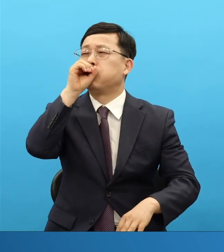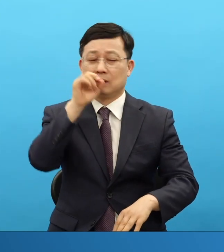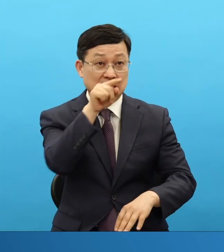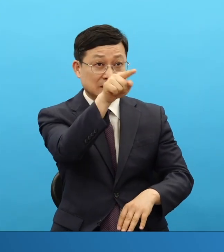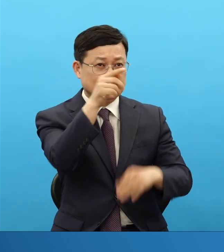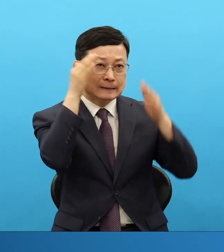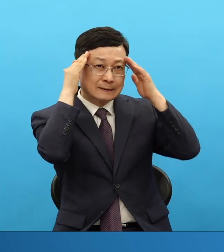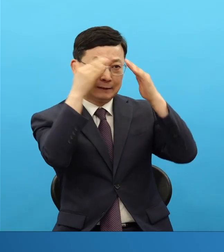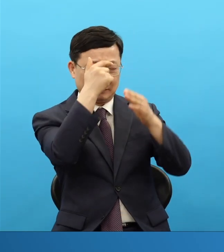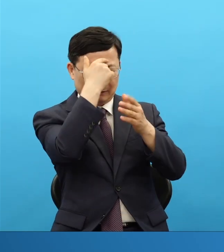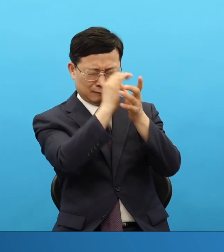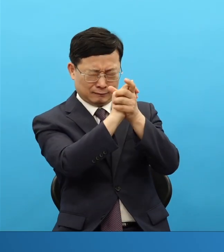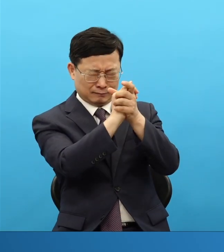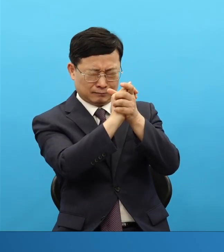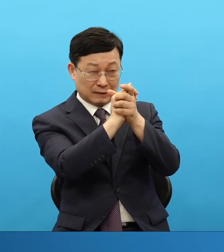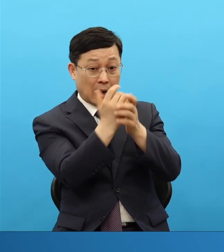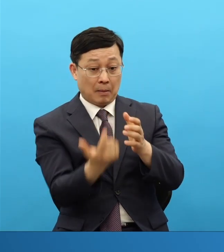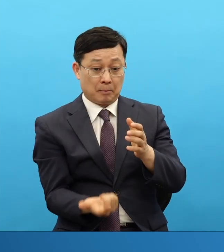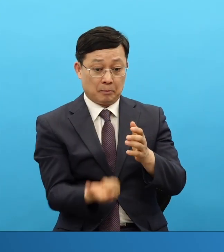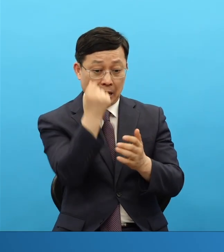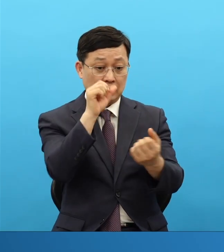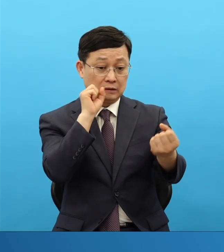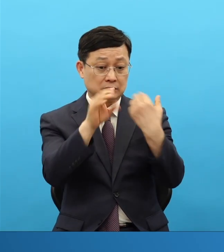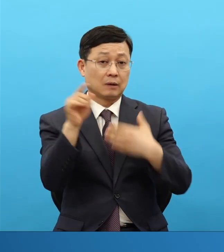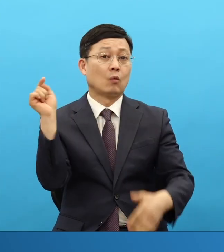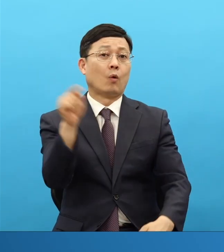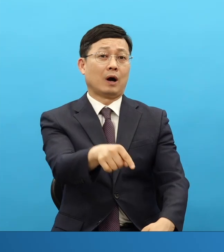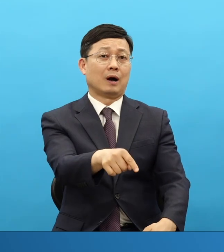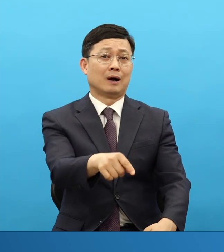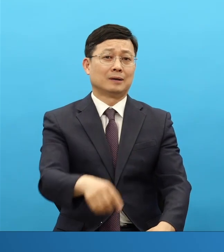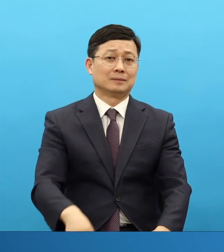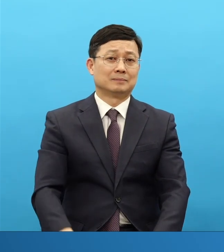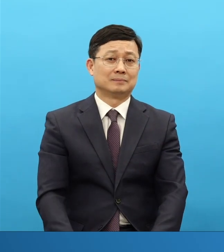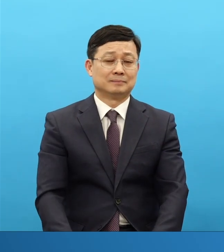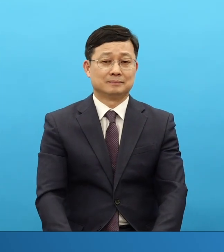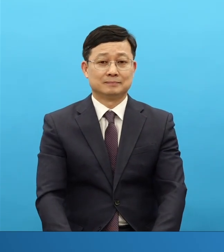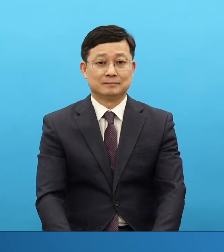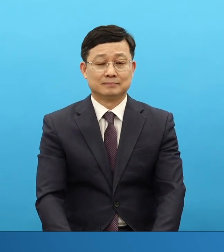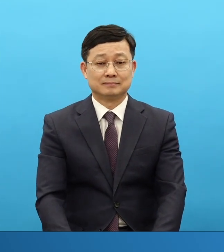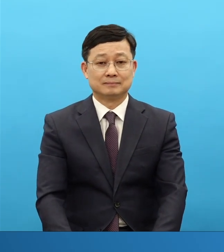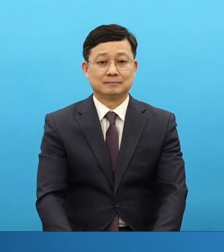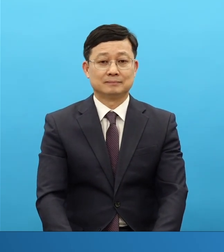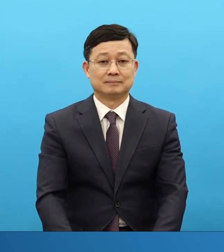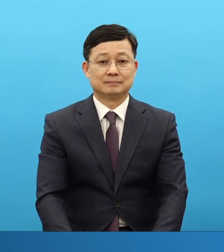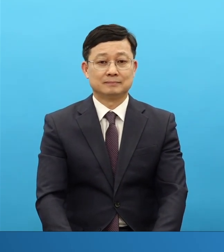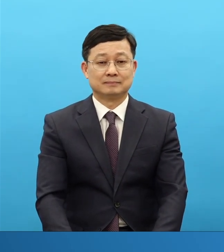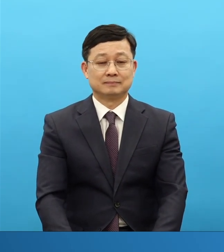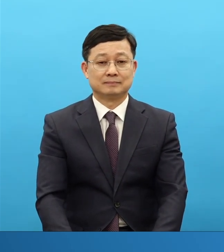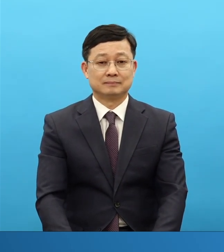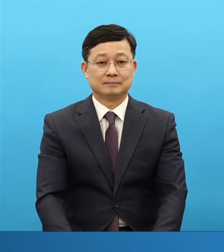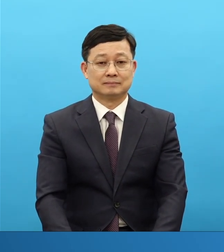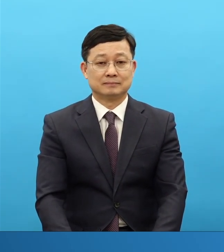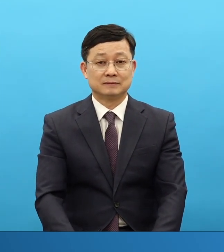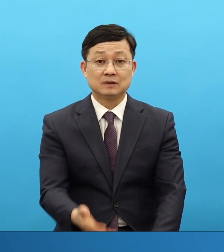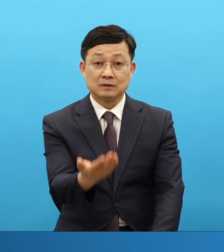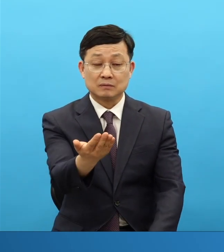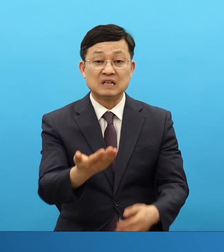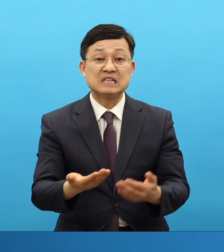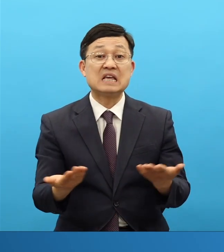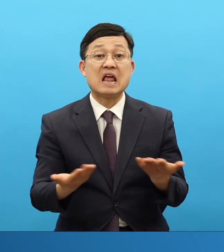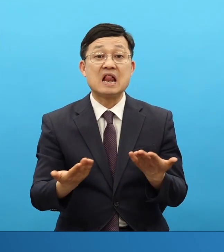And the more that other people are not doing this, the quicker it will come to you. 특히 지금 직업 따라서요.